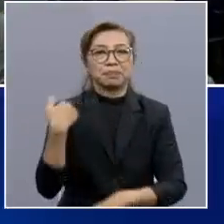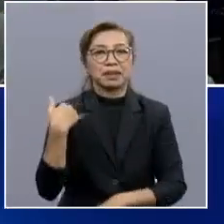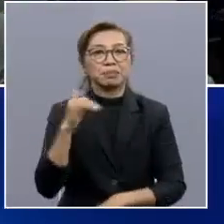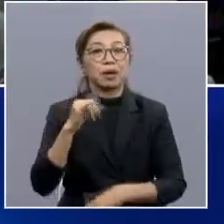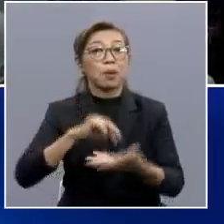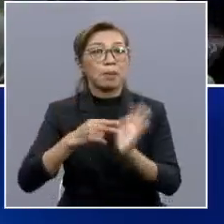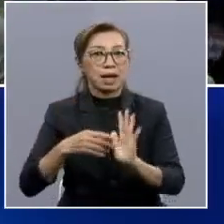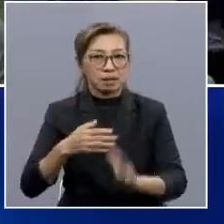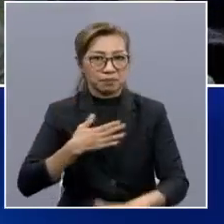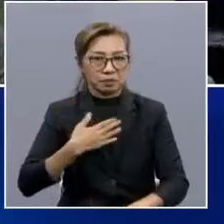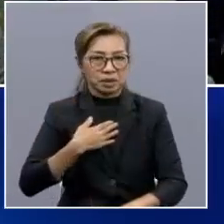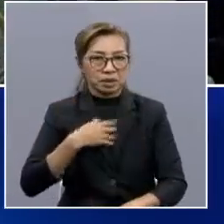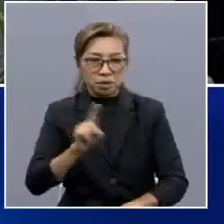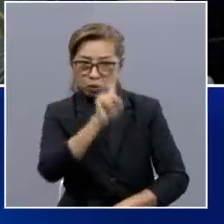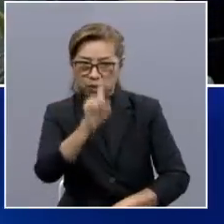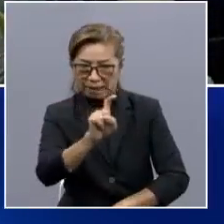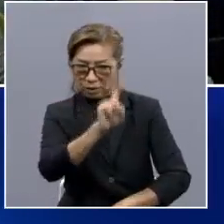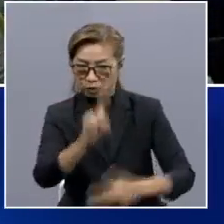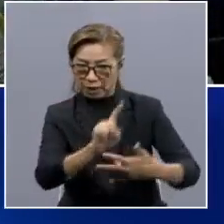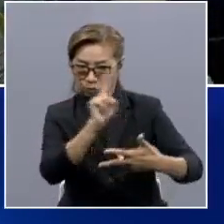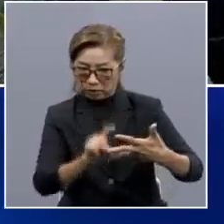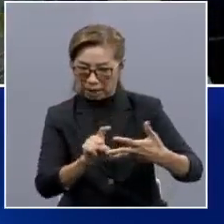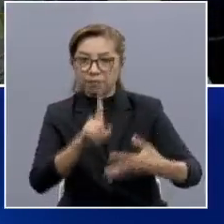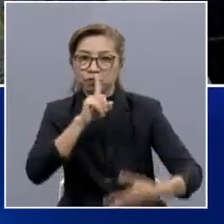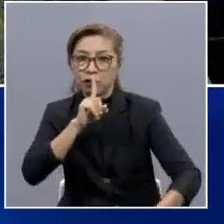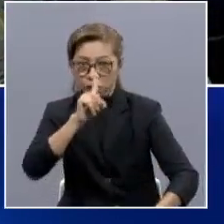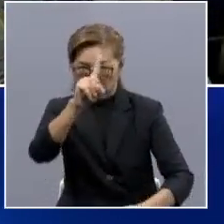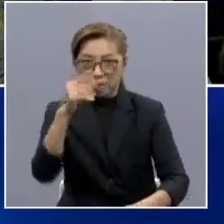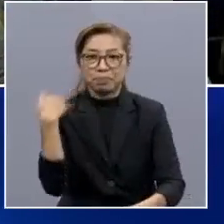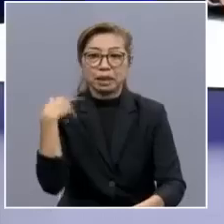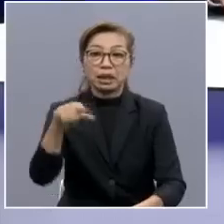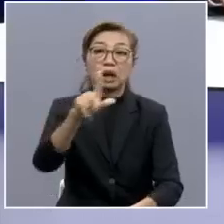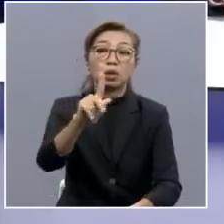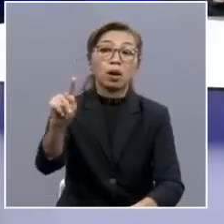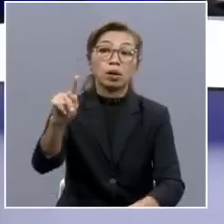ในประเด็นที่สงสัยมากน้อยแค่ไหนใช่ไหมครับแล้วก็ท้ายที่สุดแล้วกกต.จะว่ายังไงเนี่ยนะครับ